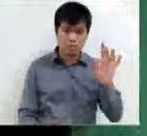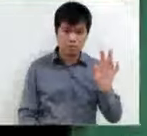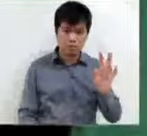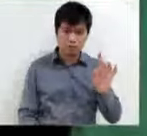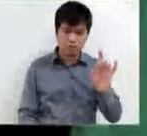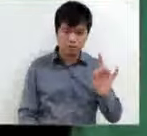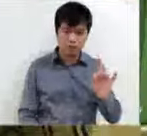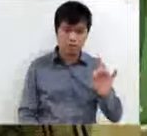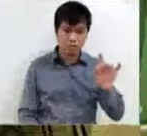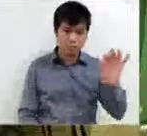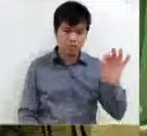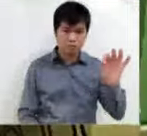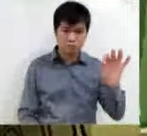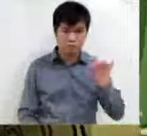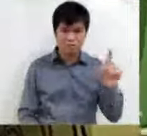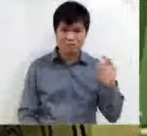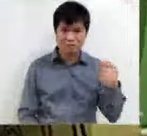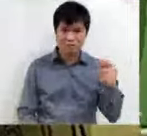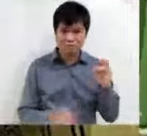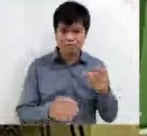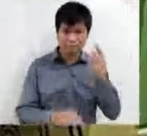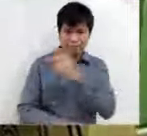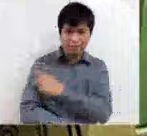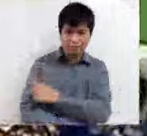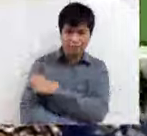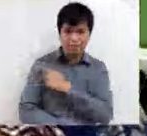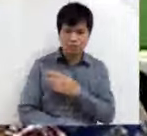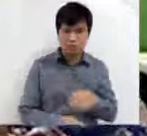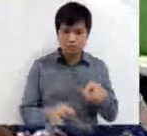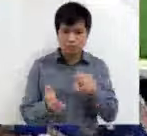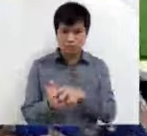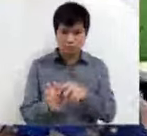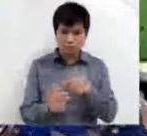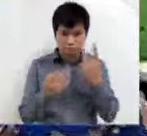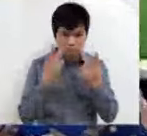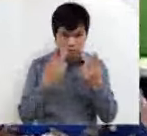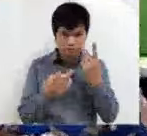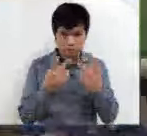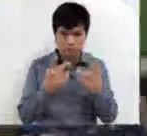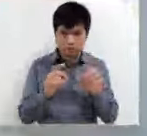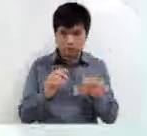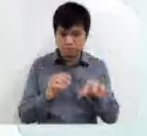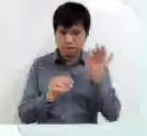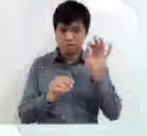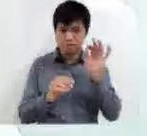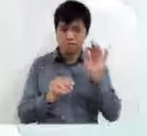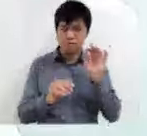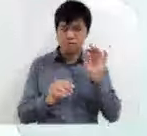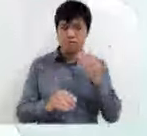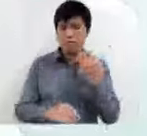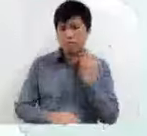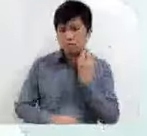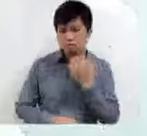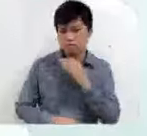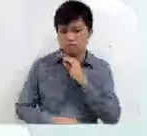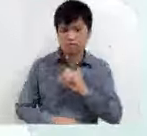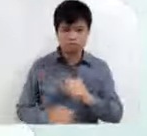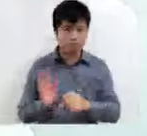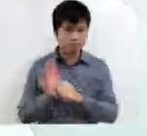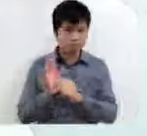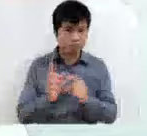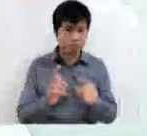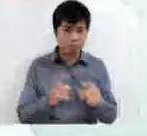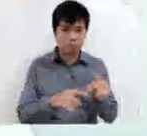ibang karamdaman. Nakikitaan din sila ng mga flu-like symptoms kaya tinetest. Incidentally, no, pag